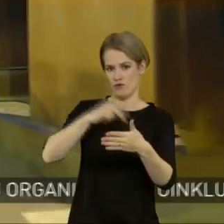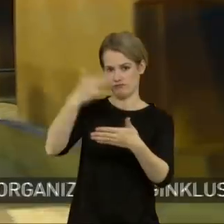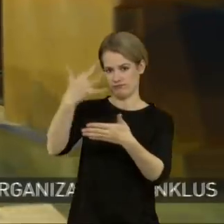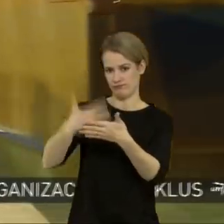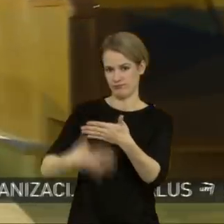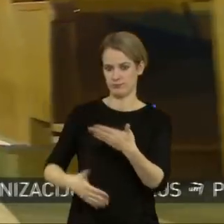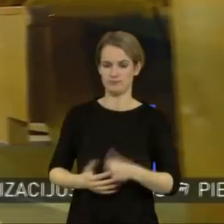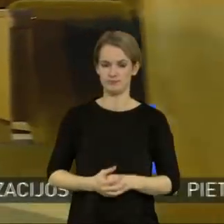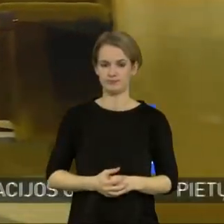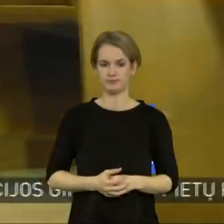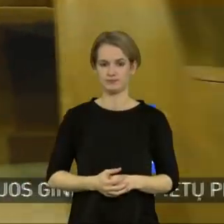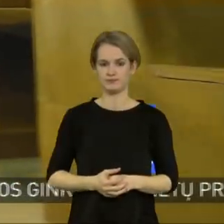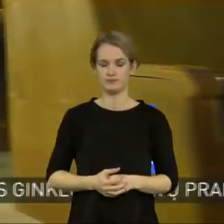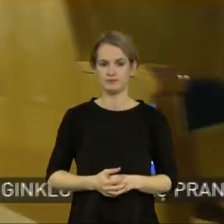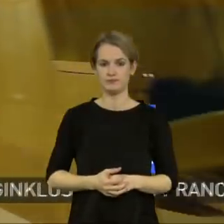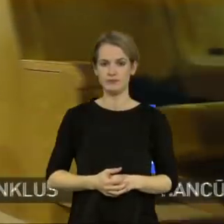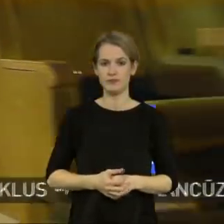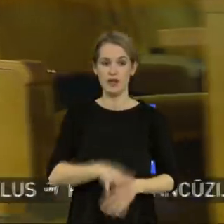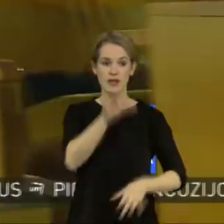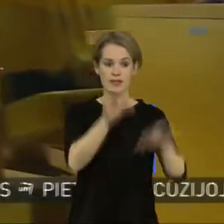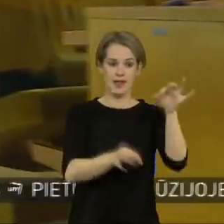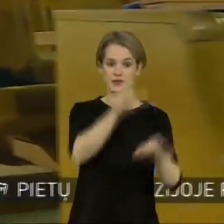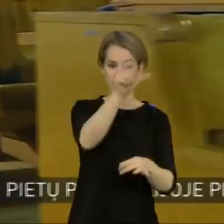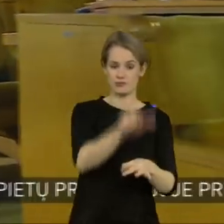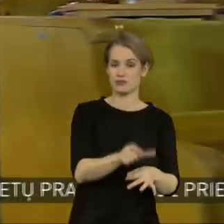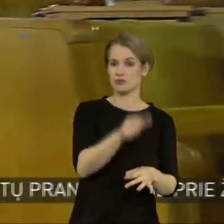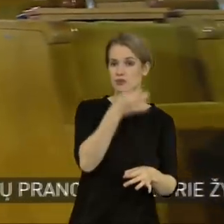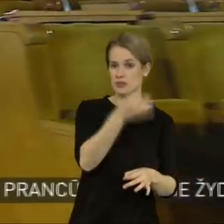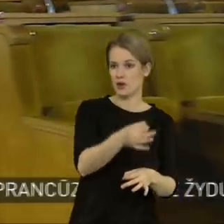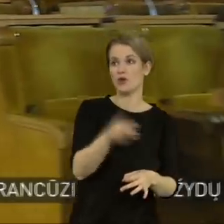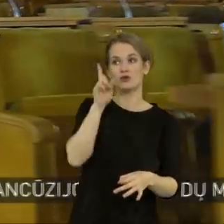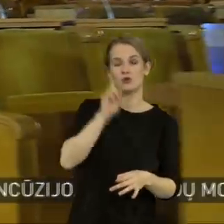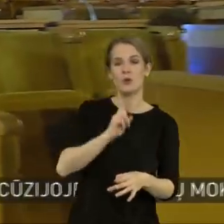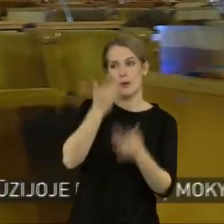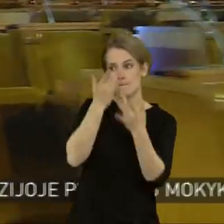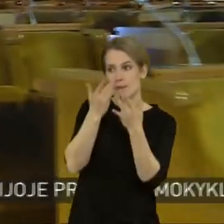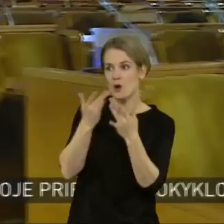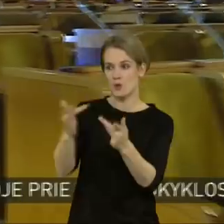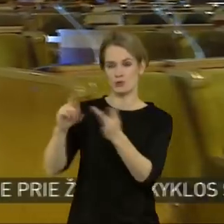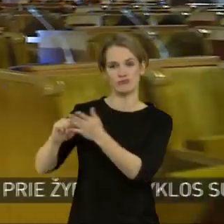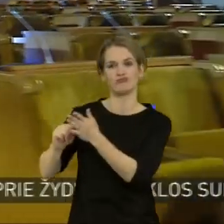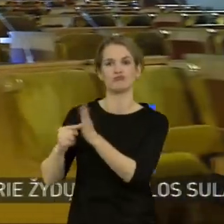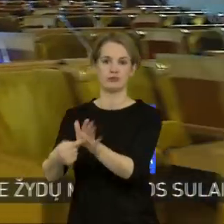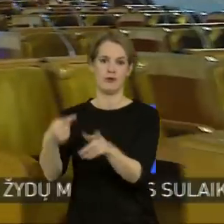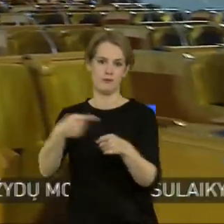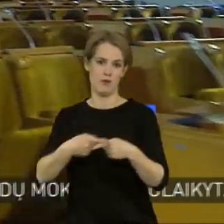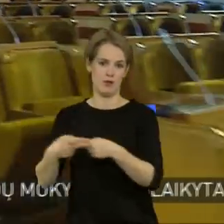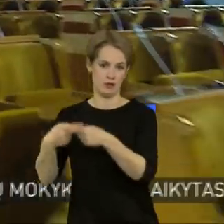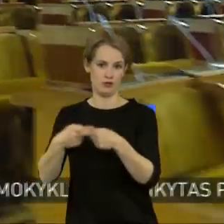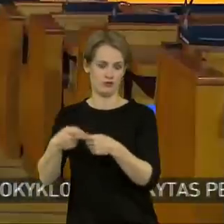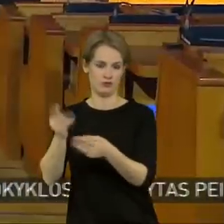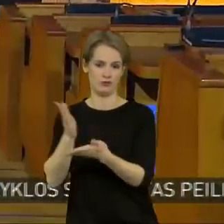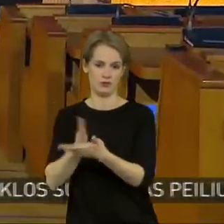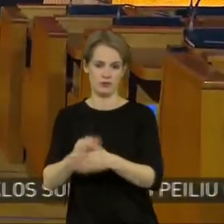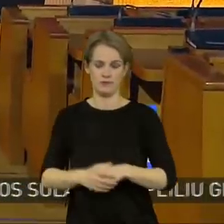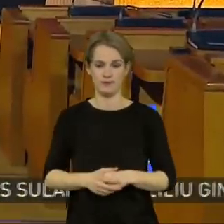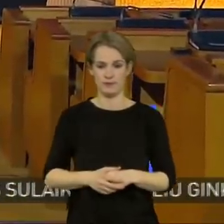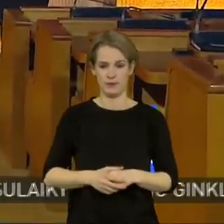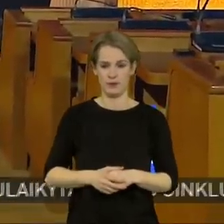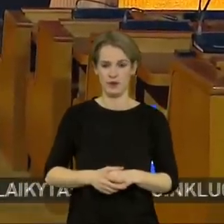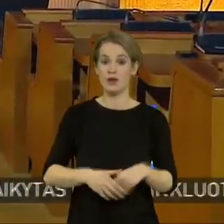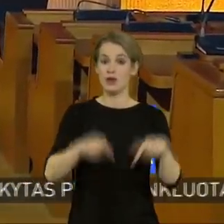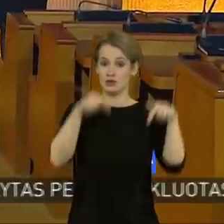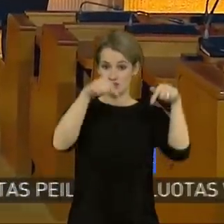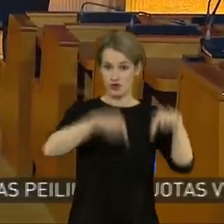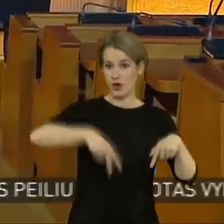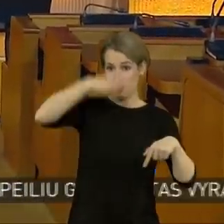Teisininkas Baltarusijos prašymą vadina režimo bandymu pasirodyti. Persekiojama tėvynėje, Lietuvoje Cichanouskają įteikta